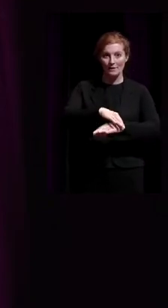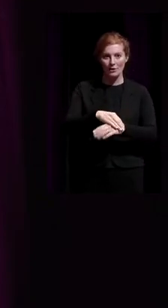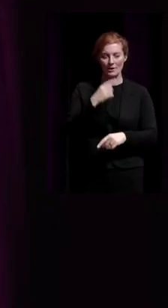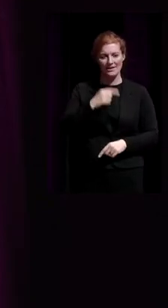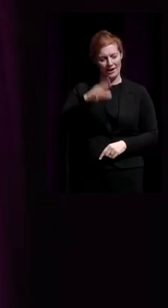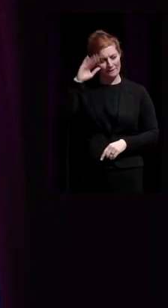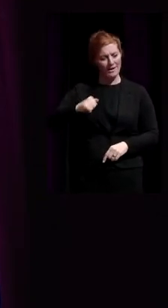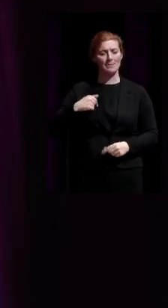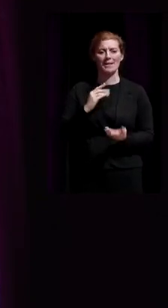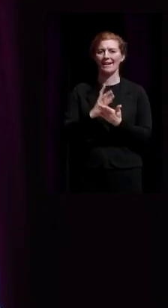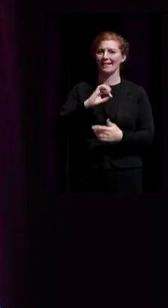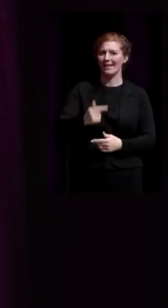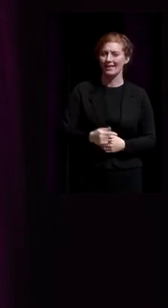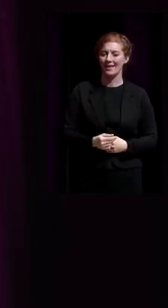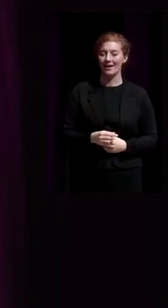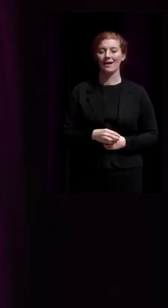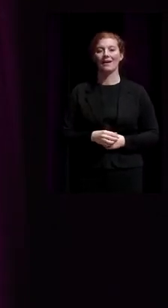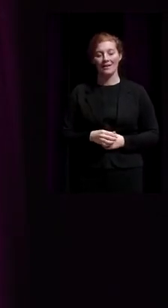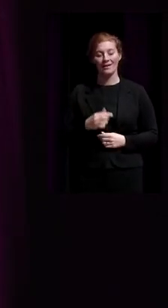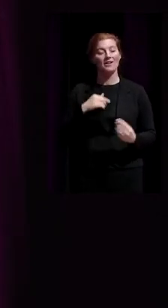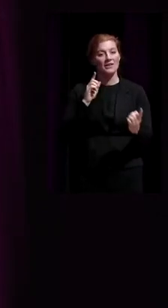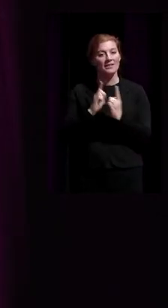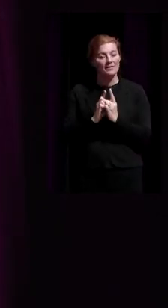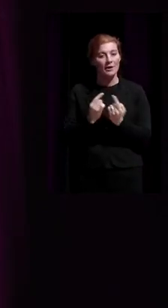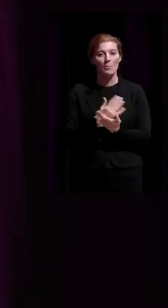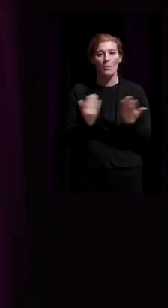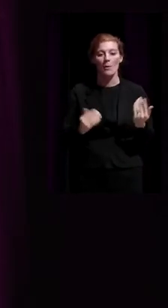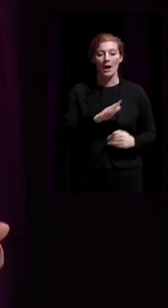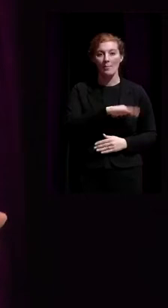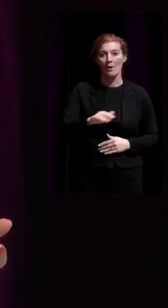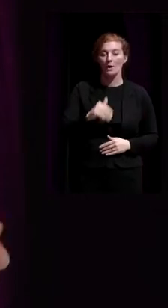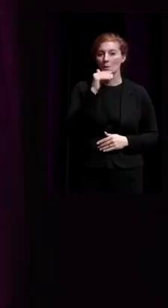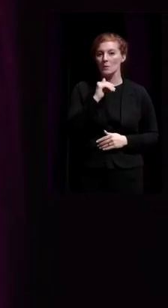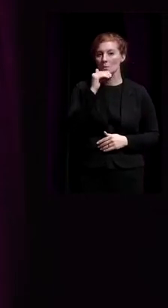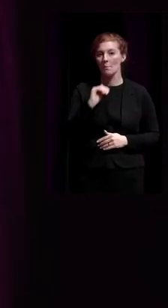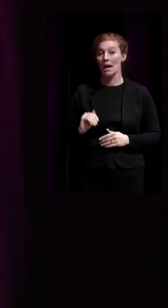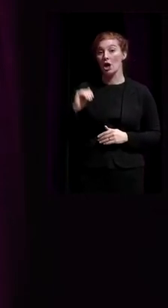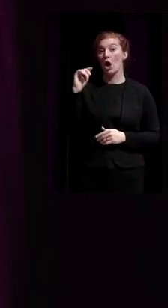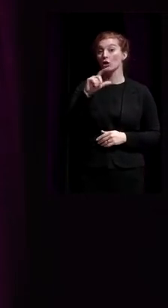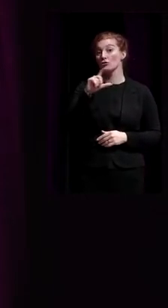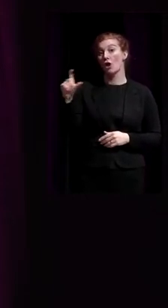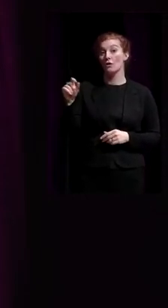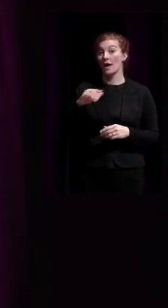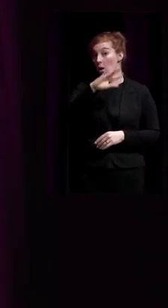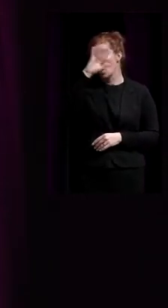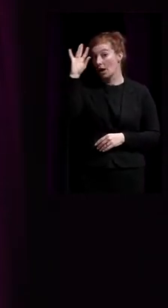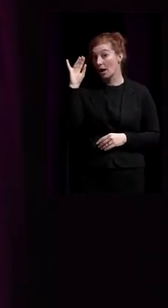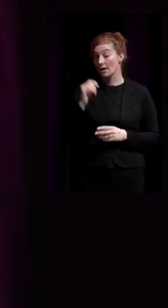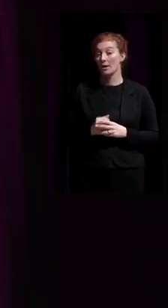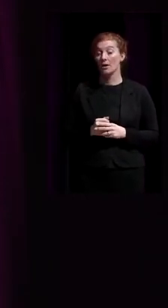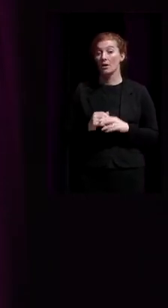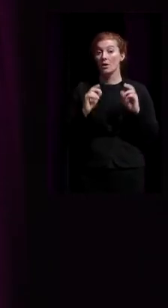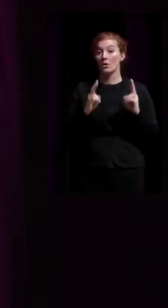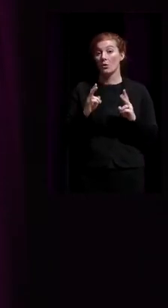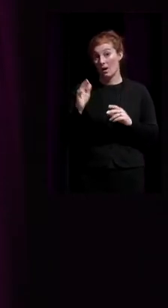sina rättigheter. Jag träffar ju mycket barn och unga i högstadieåldern, ända upp dit och även